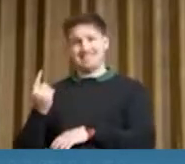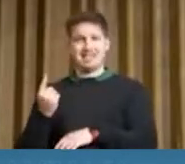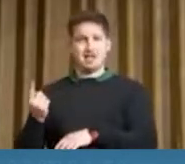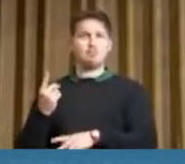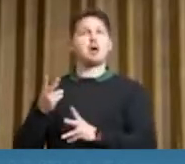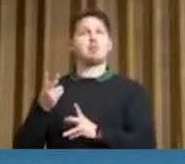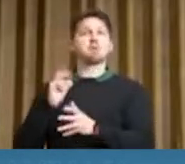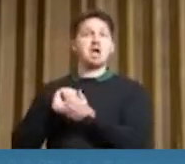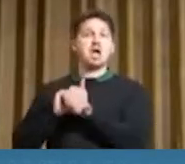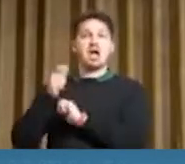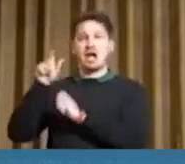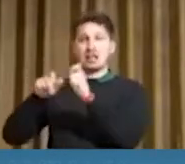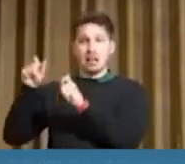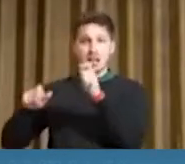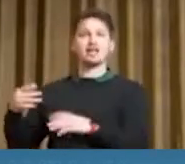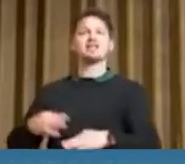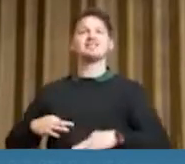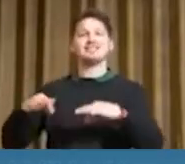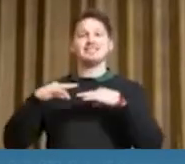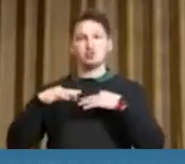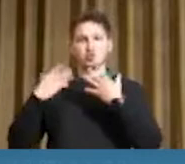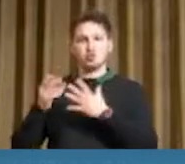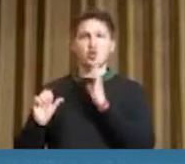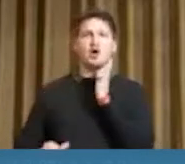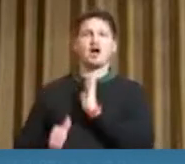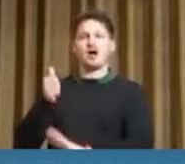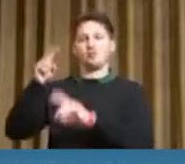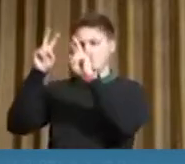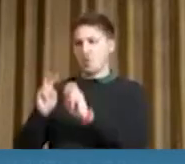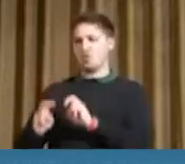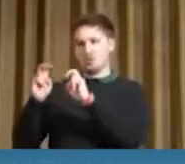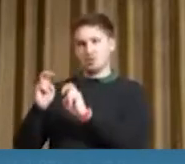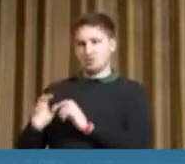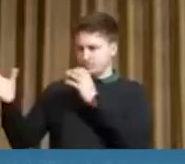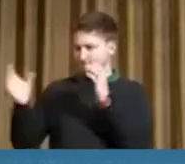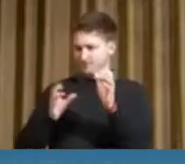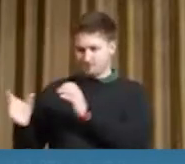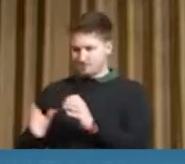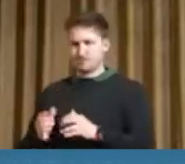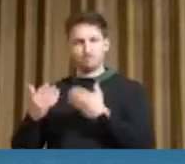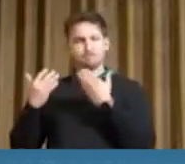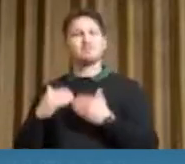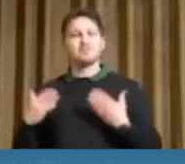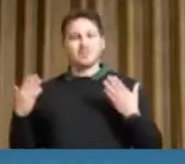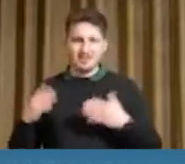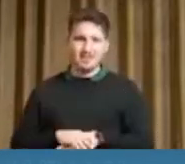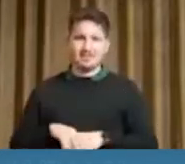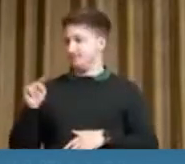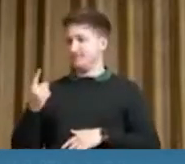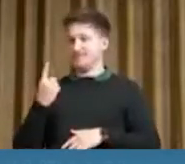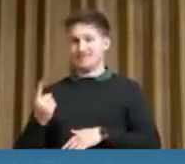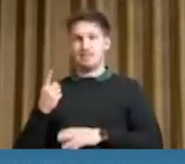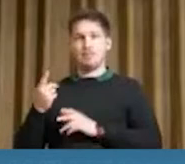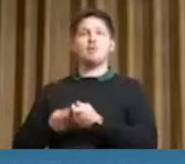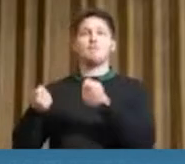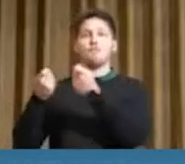Athleten, die wir im Rahmen der sportmedizinischen Jahreshauptuntersuchung rekrutieren. Das waren dann allerdings allesamt Bundeskaderathleten